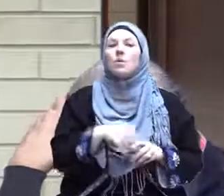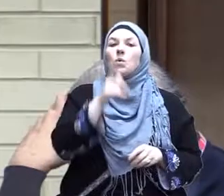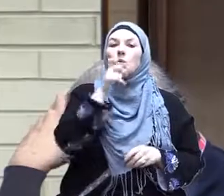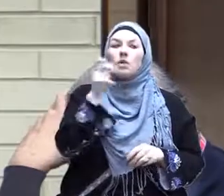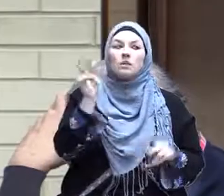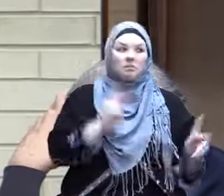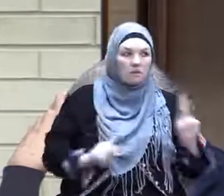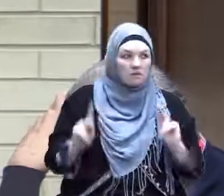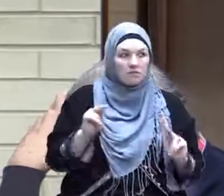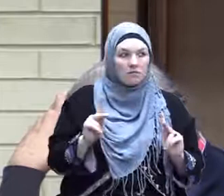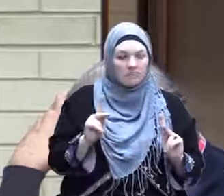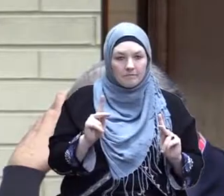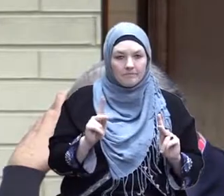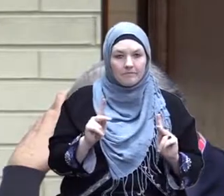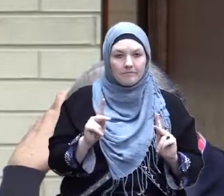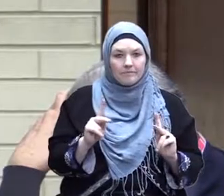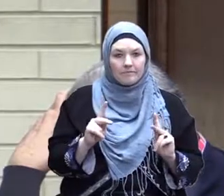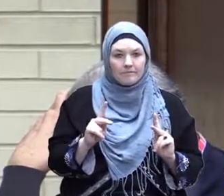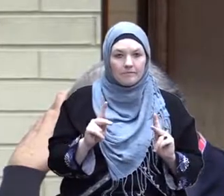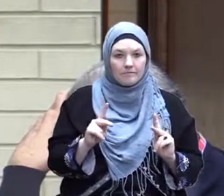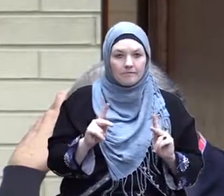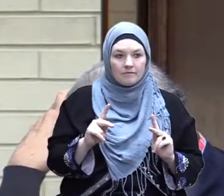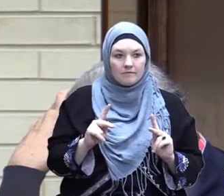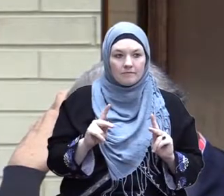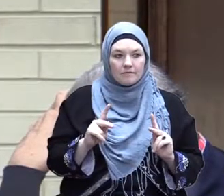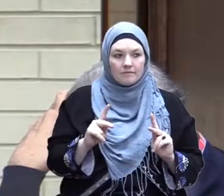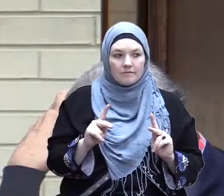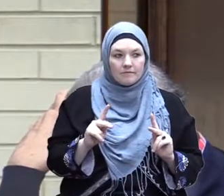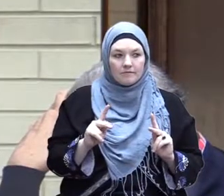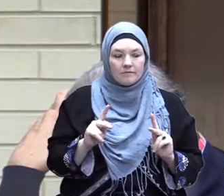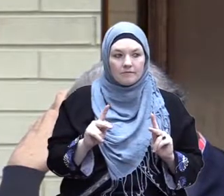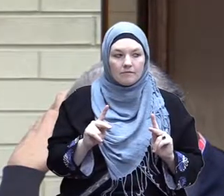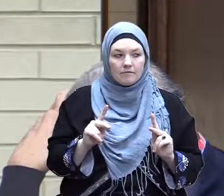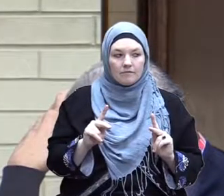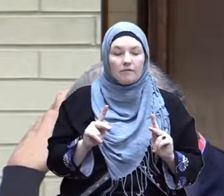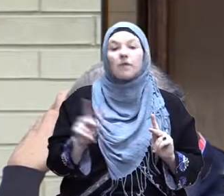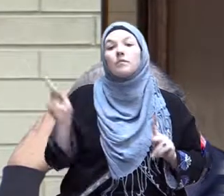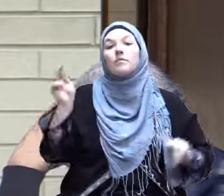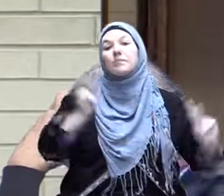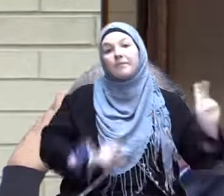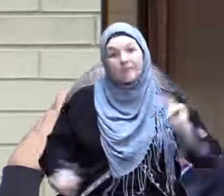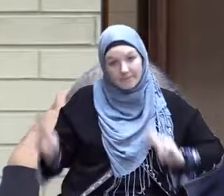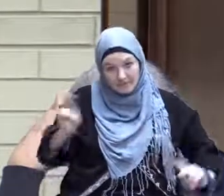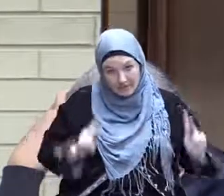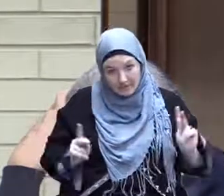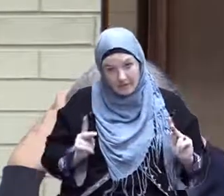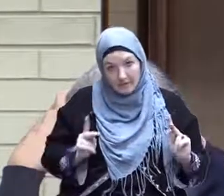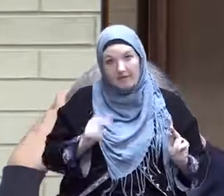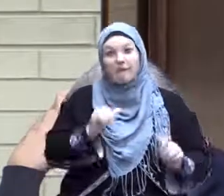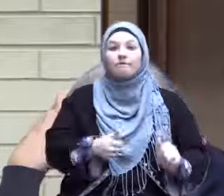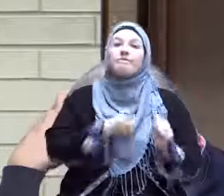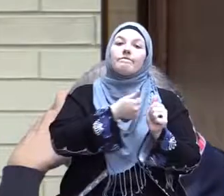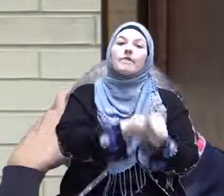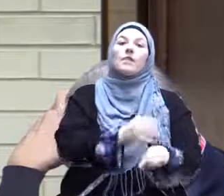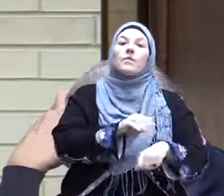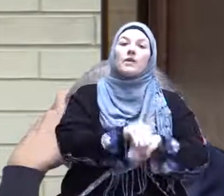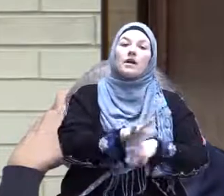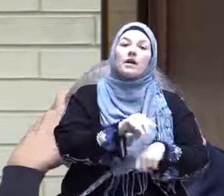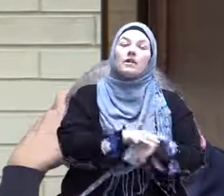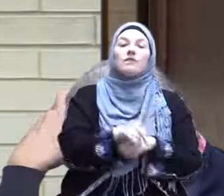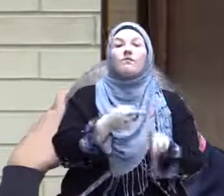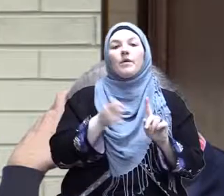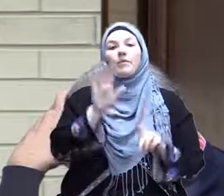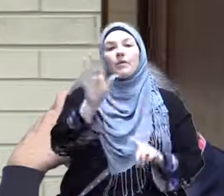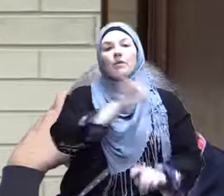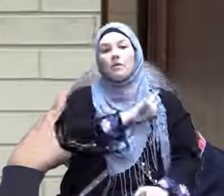those? أُولَٰئِكَ عَلَىٰ هُدًى مِّن رَبِّهِمْ. Those people are following guidance from